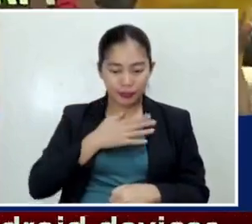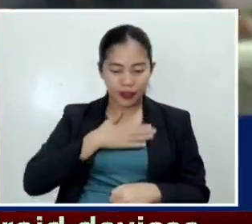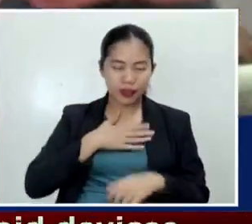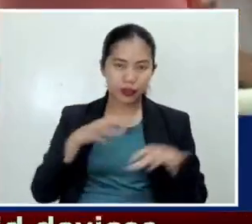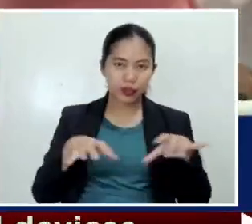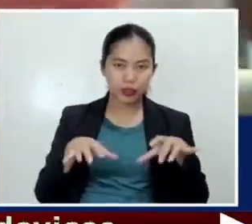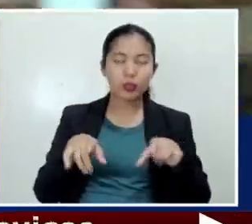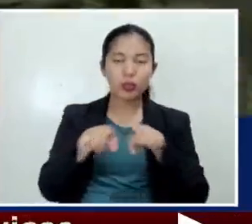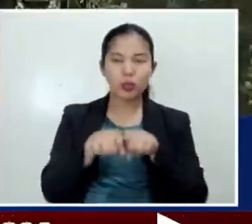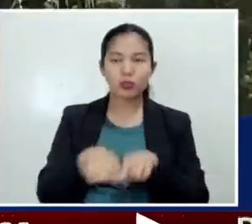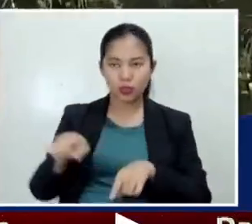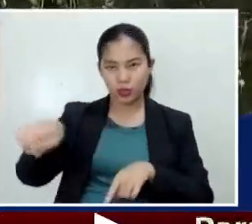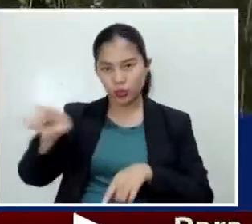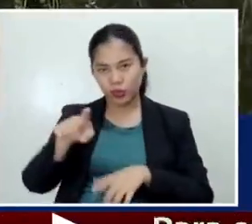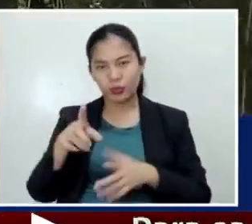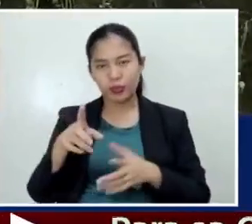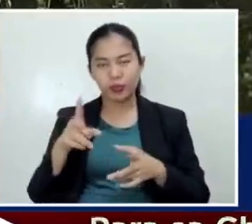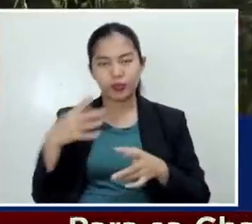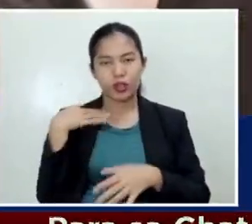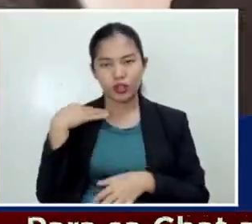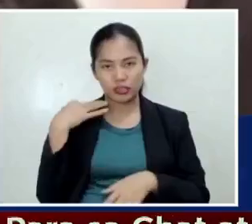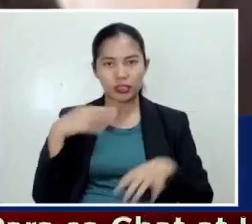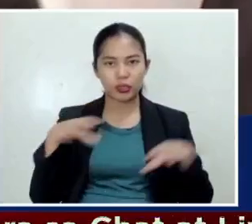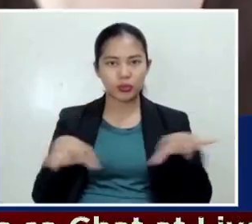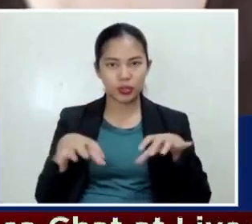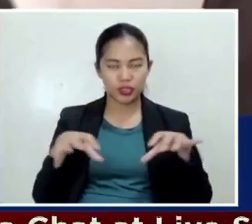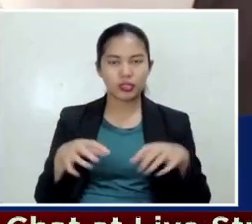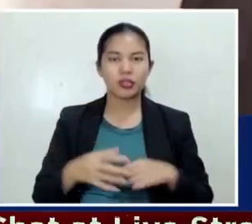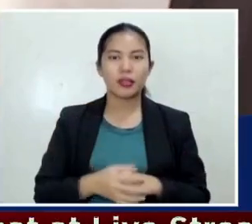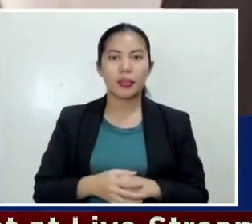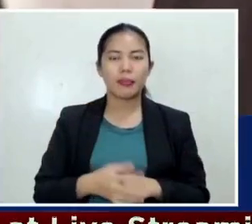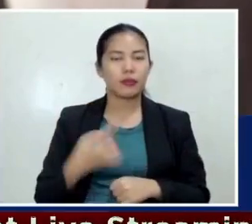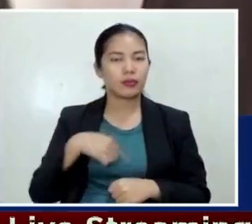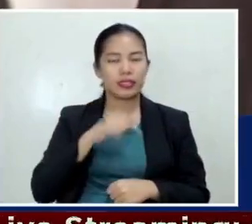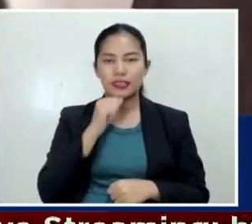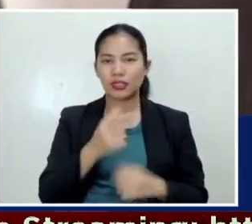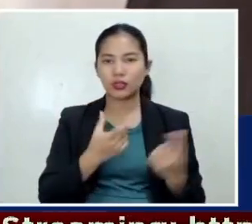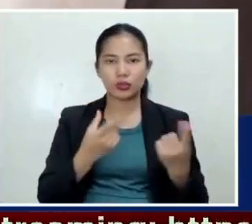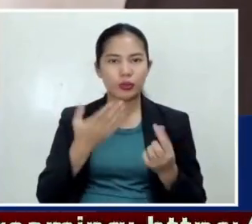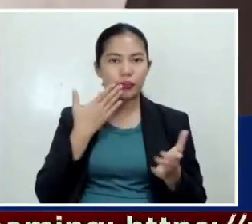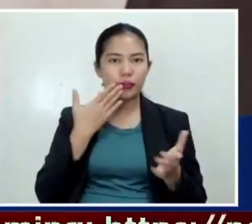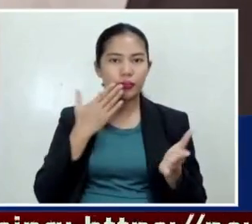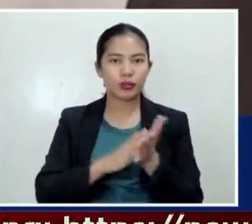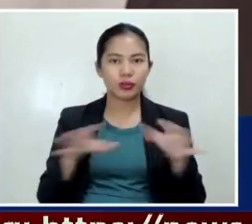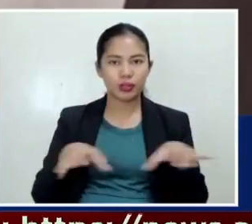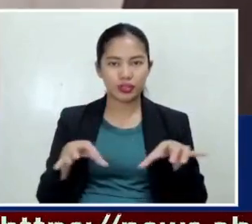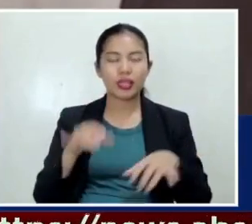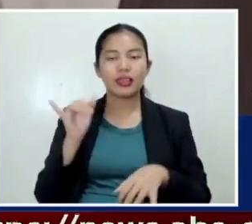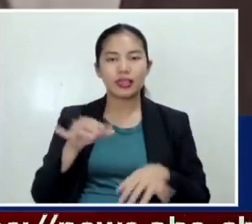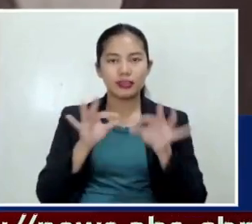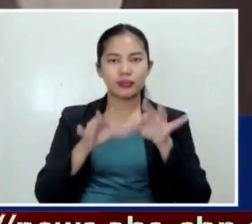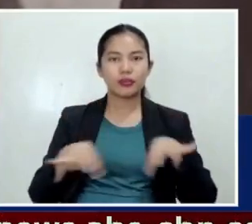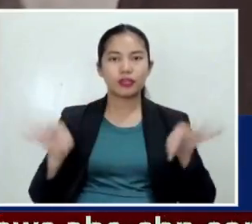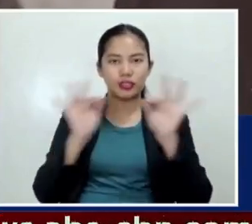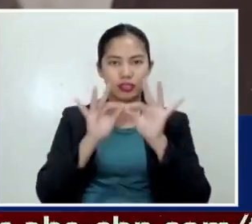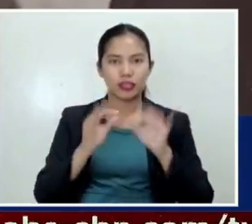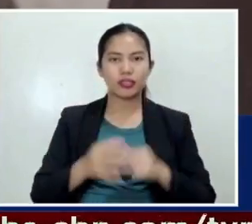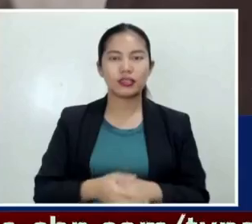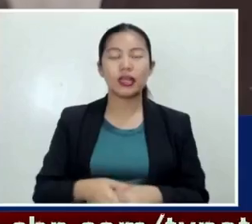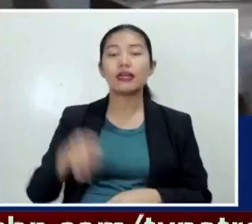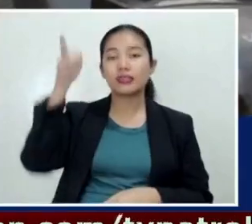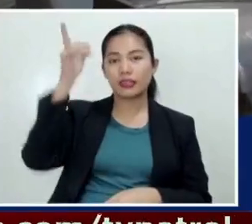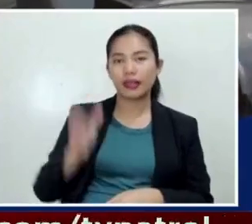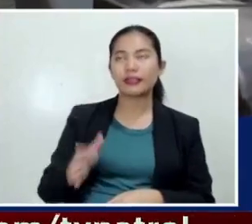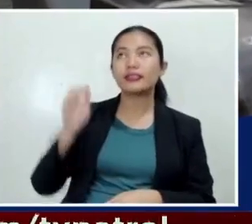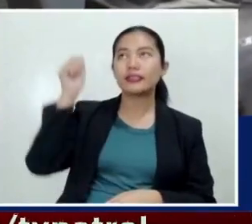natin gagawin yung mga masasamang ginagawa ng iba. Yun naman yung pinakamahalaga. Diyos na yung bahala